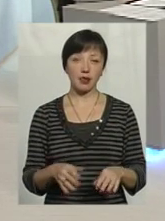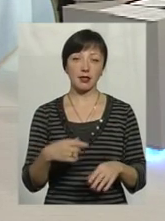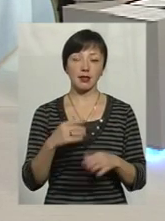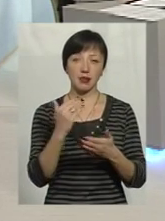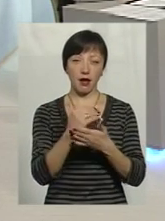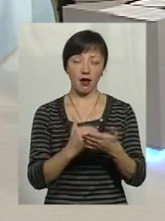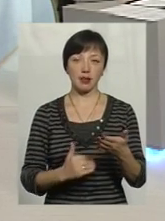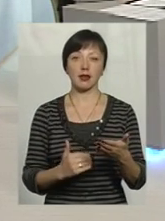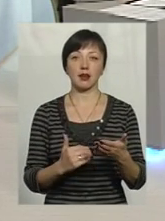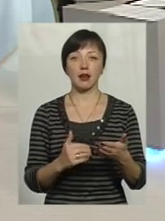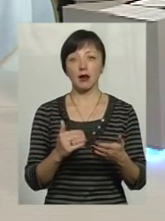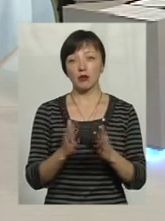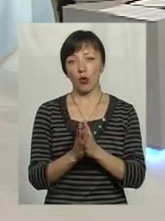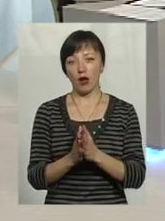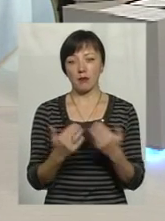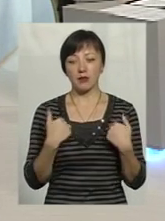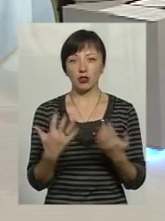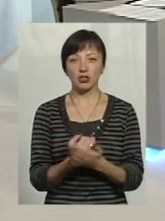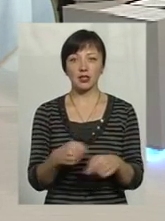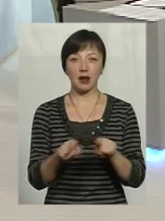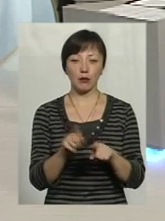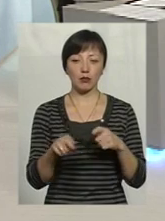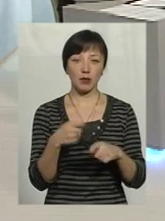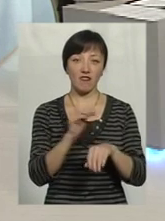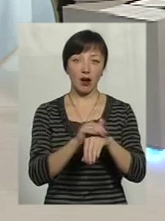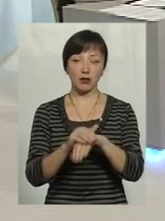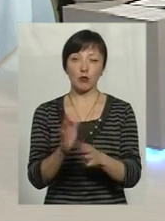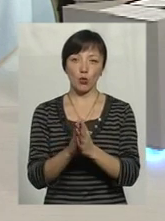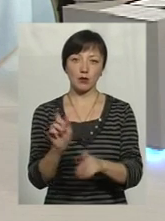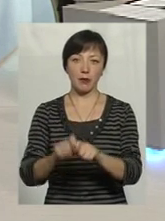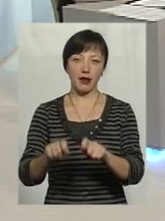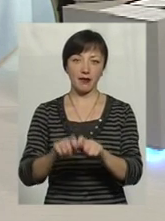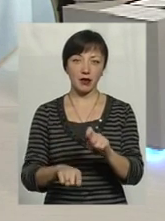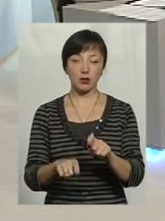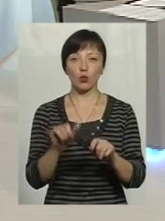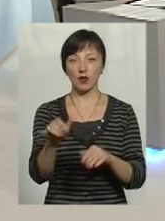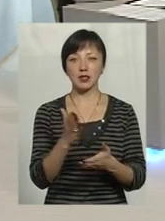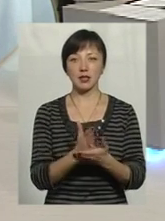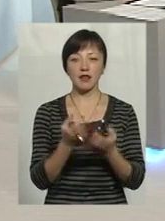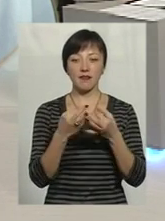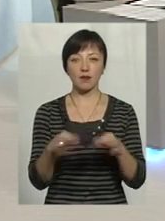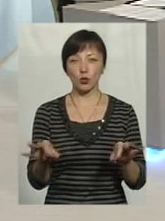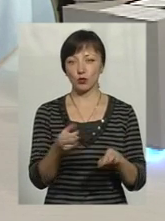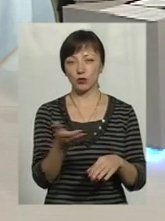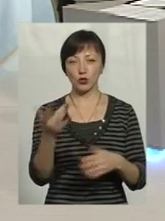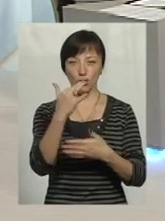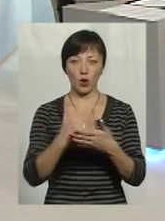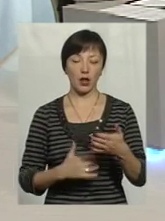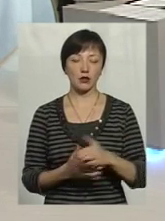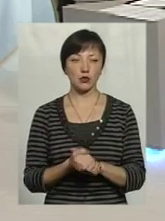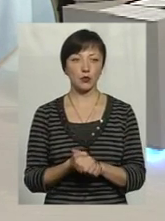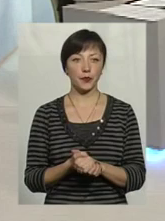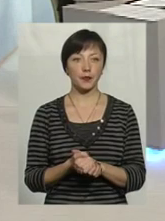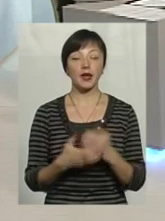ідентифікаційного, і з проханням от ми знайшли такі факти, просимо вас перевірити, оскільки у вас є вільний доступ до цього реєстру.